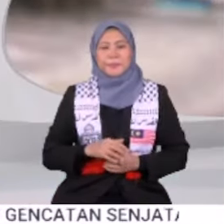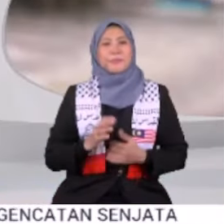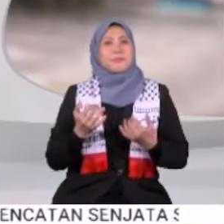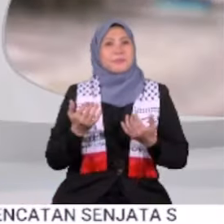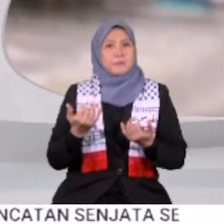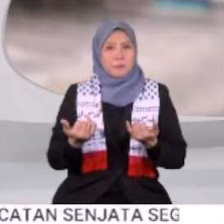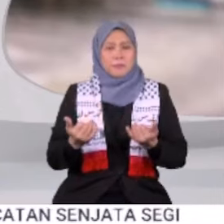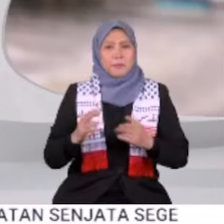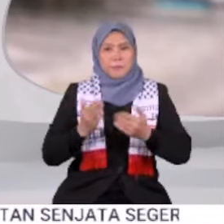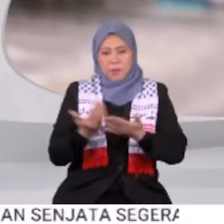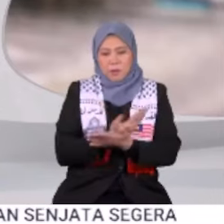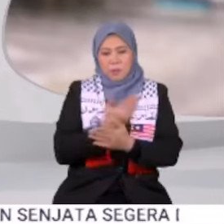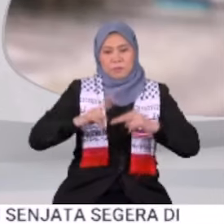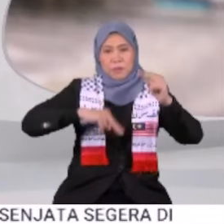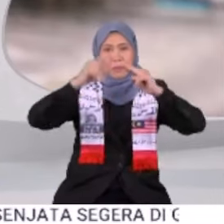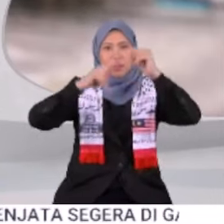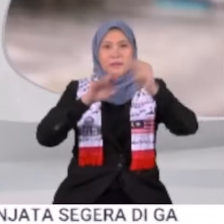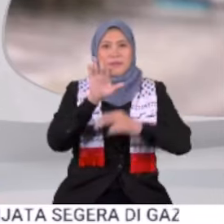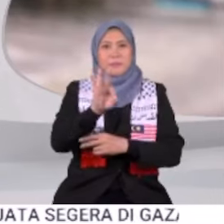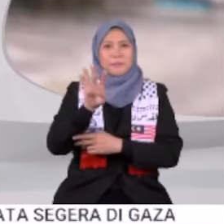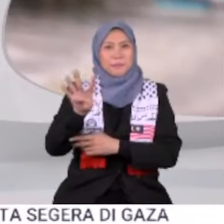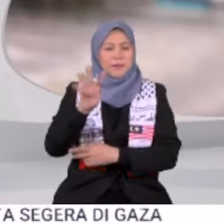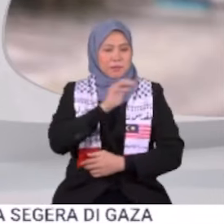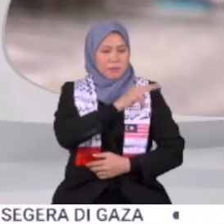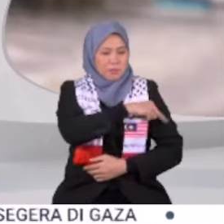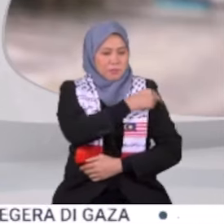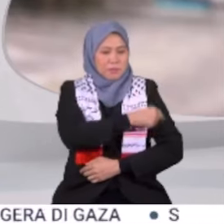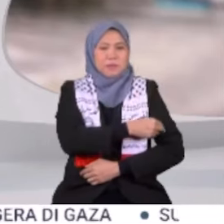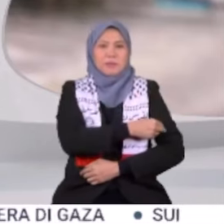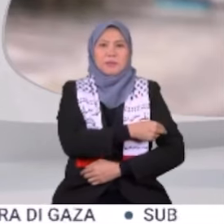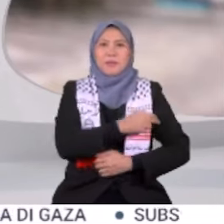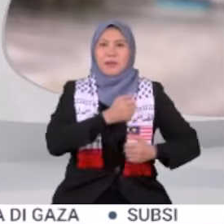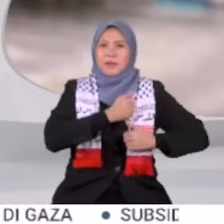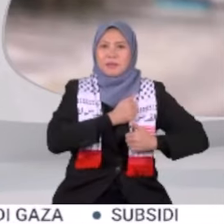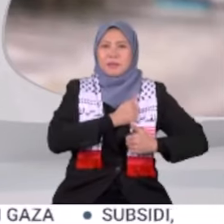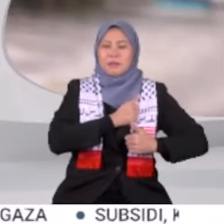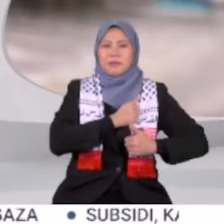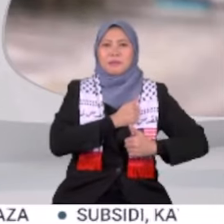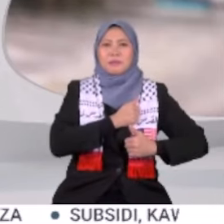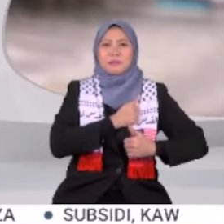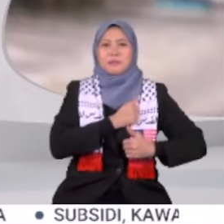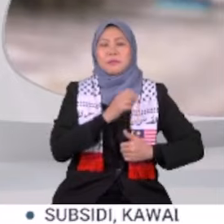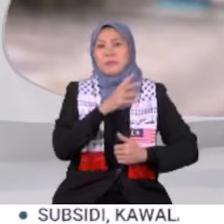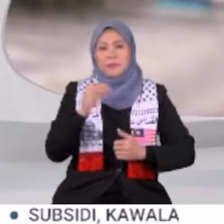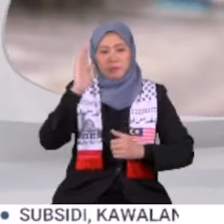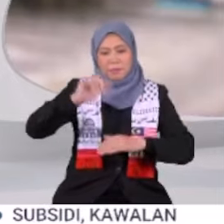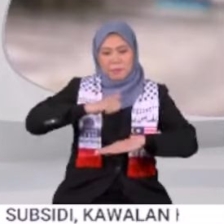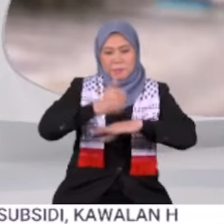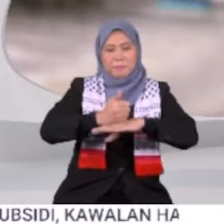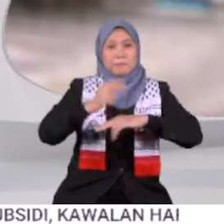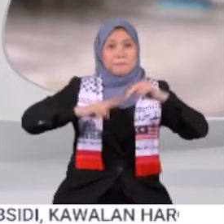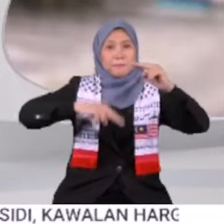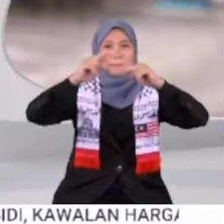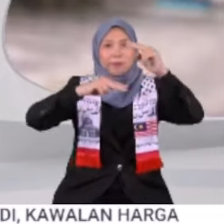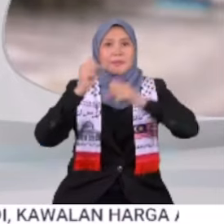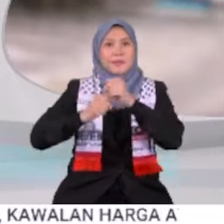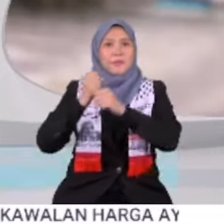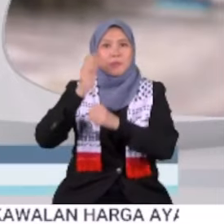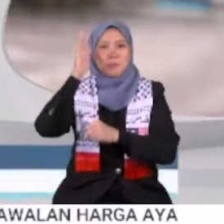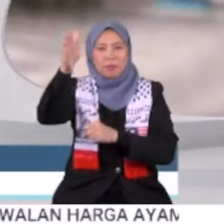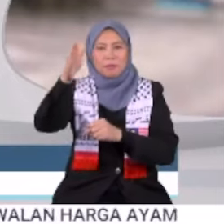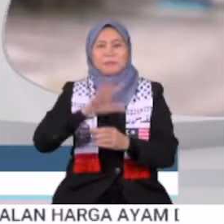Sementara itu, bangunan baru 94 Hospital Angkatan Tentera Terendak 94HAT akan dibina semula tahun depan.